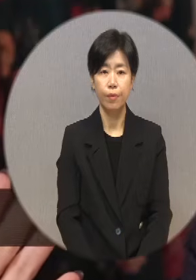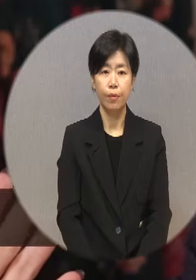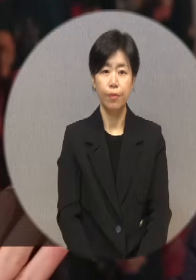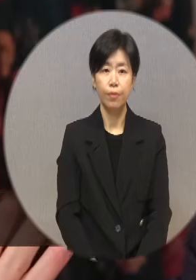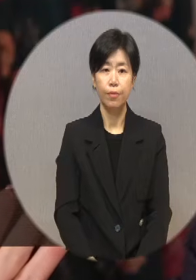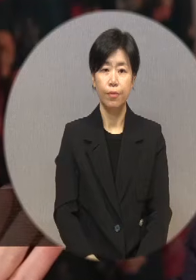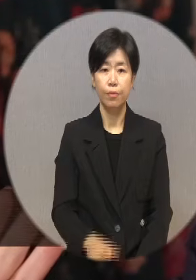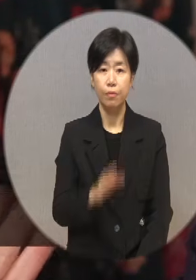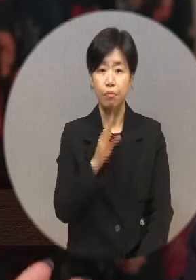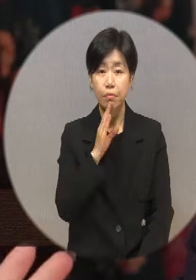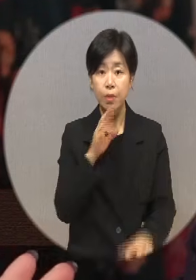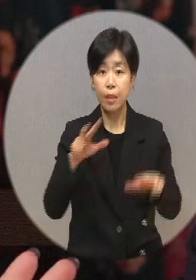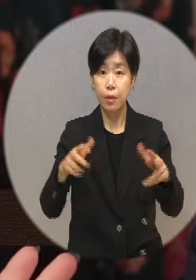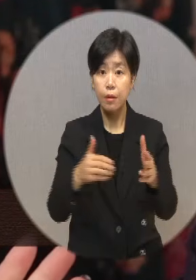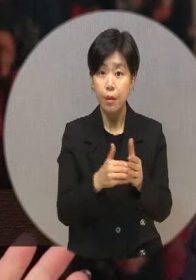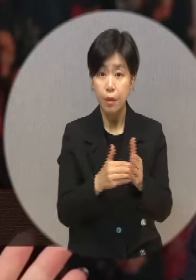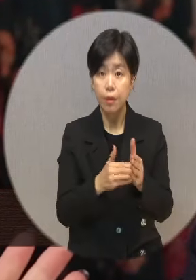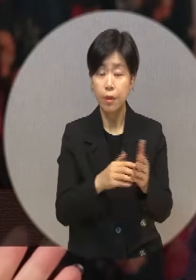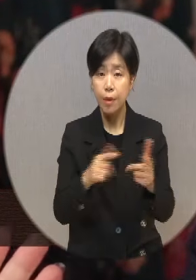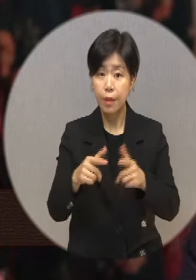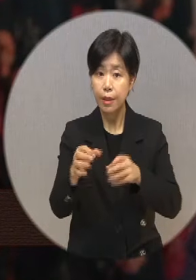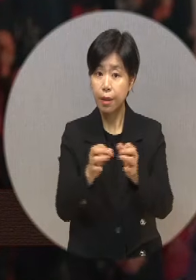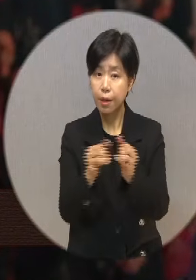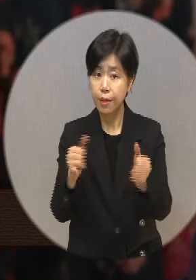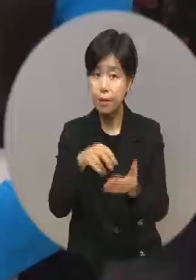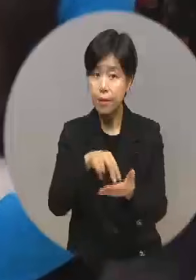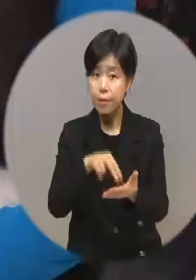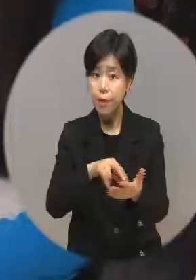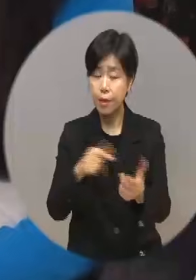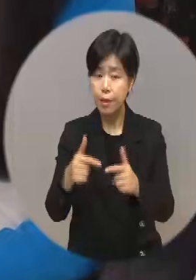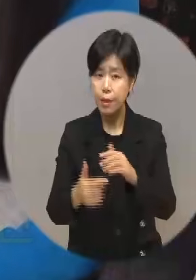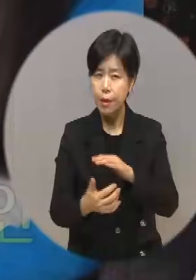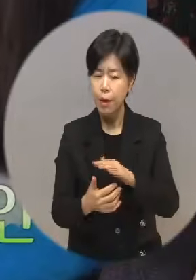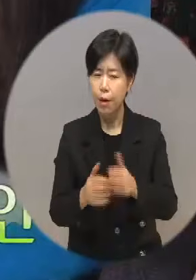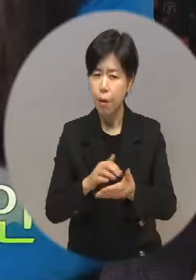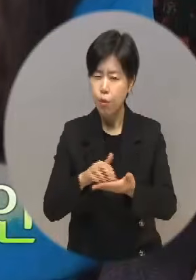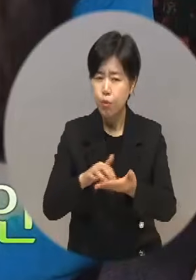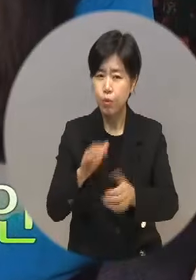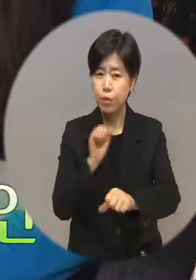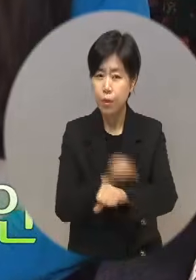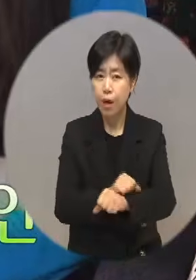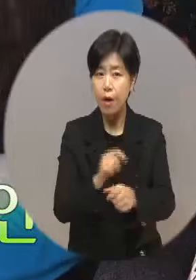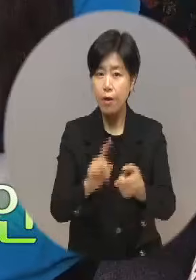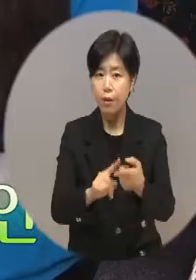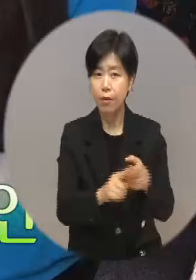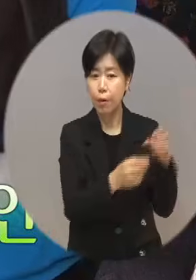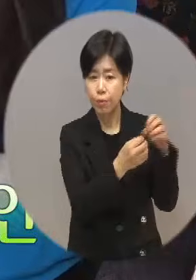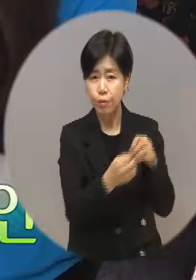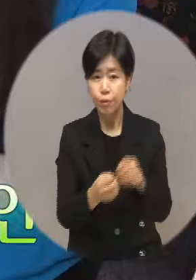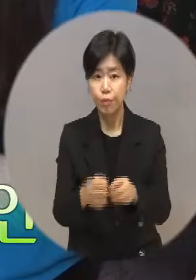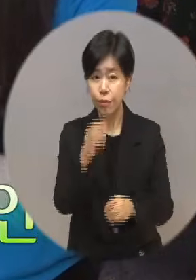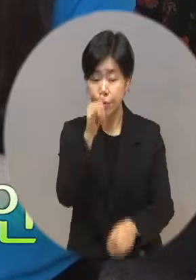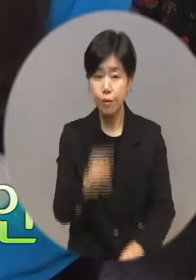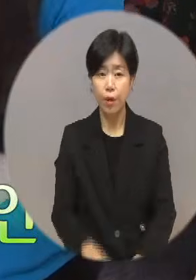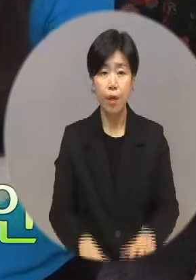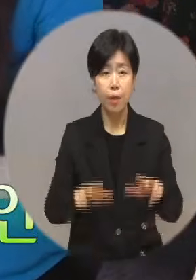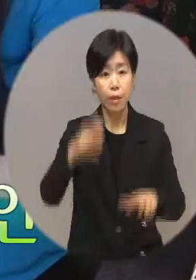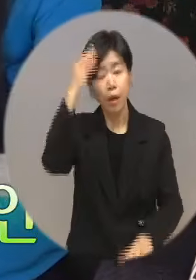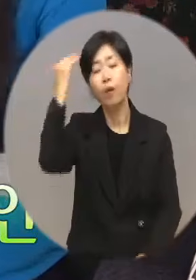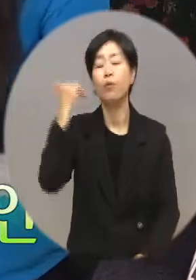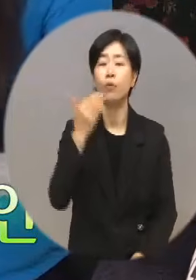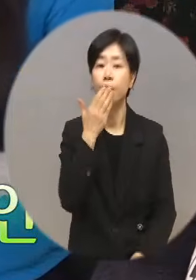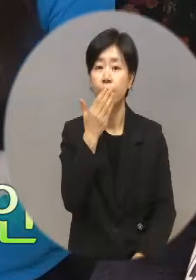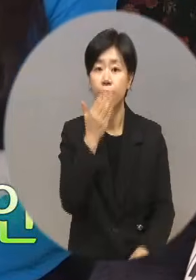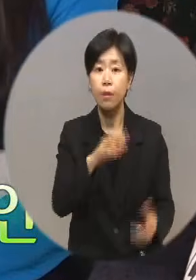피가 지금 발휘되고 있는 거거든요. 그렇죠. 우리 지금 한국 K푸드 뭐 떡볶이, 순대 뭐 안 먹은